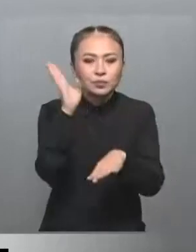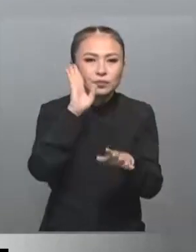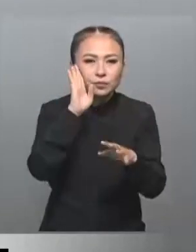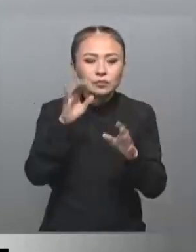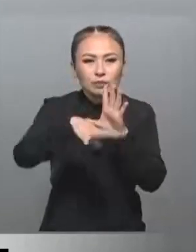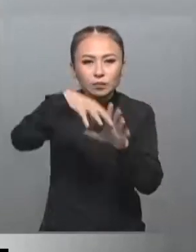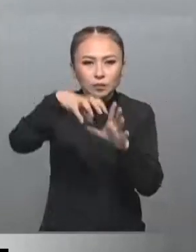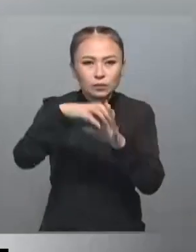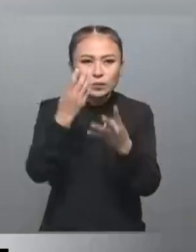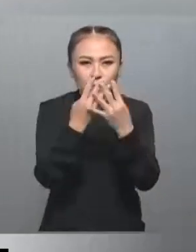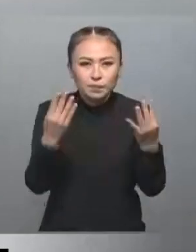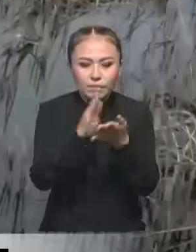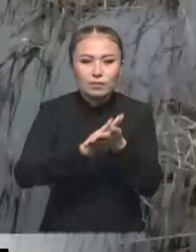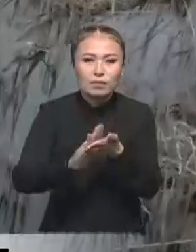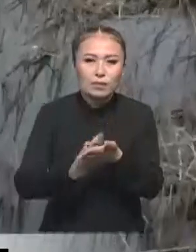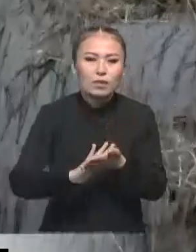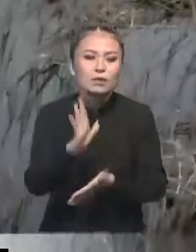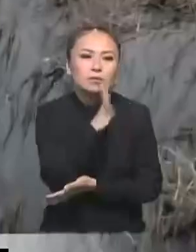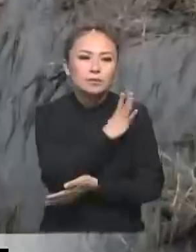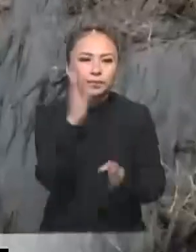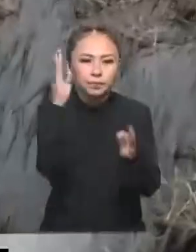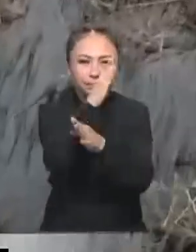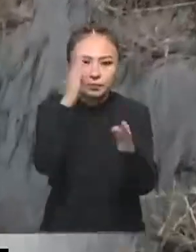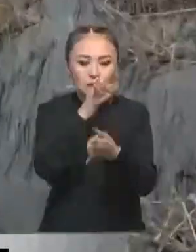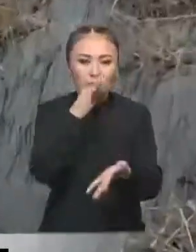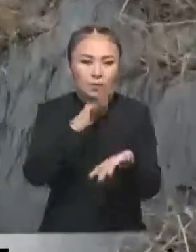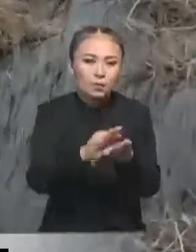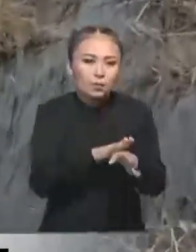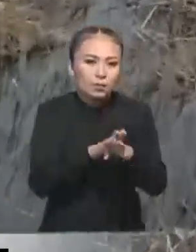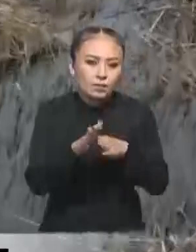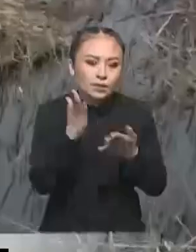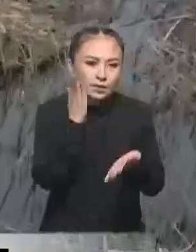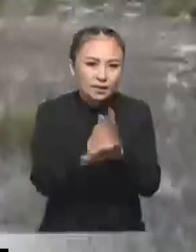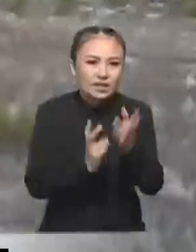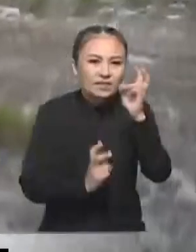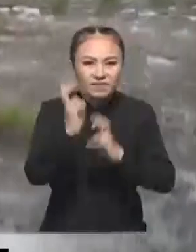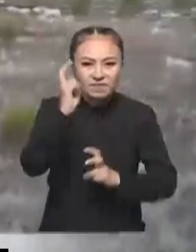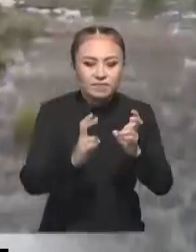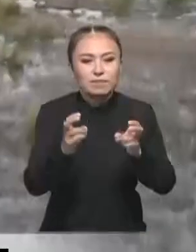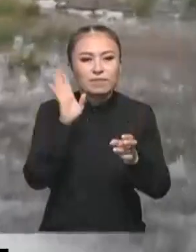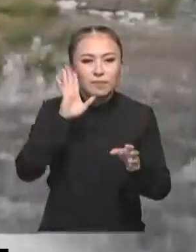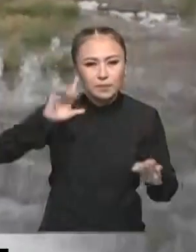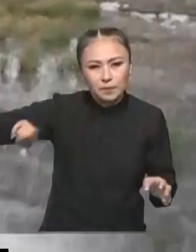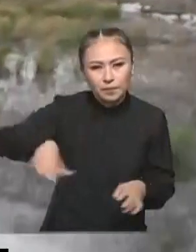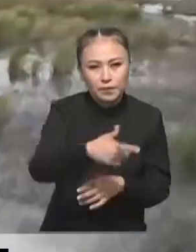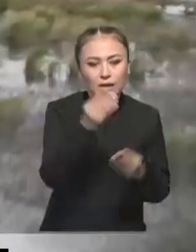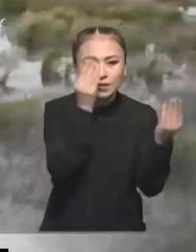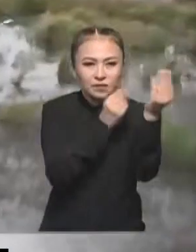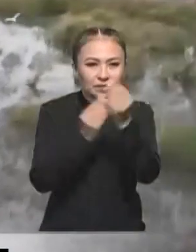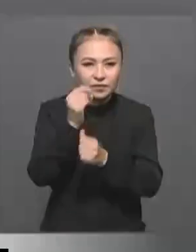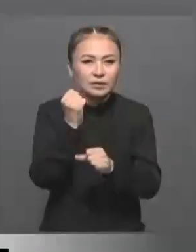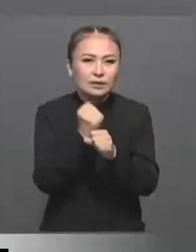өтетін қалдық судың құрамы айтарлықтай жақсарып, экологиялық талаптарға толық жауап береді. Қазірдің өзінде зауыттың ағынды сулар жиналатын жасанды көлге